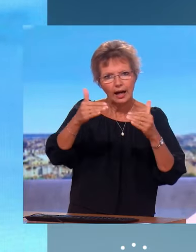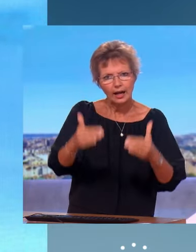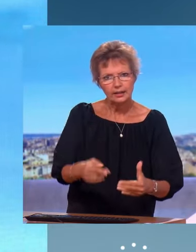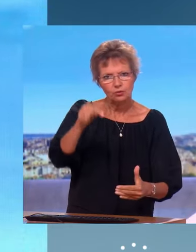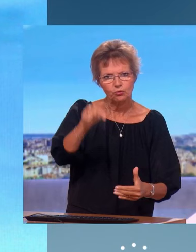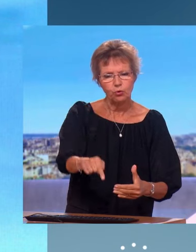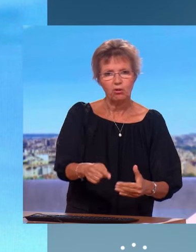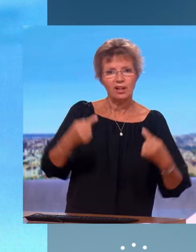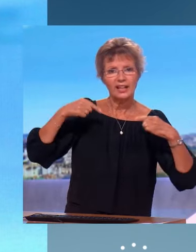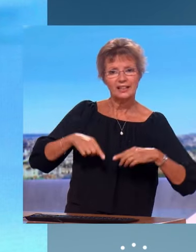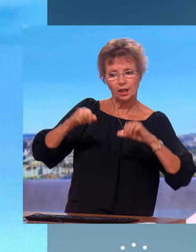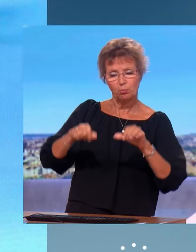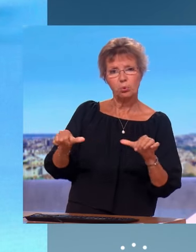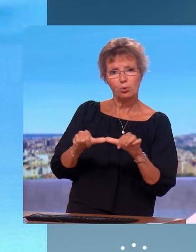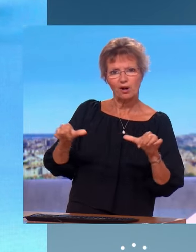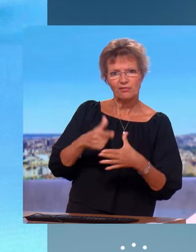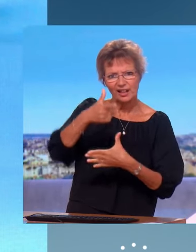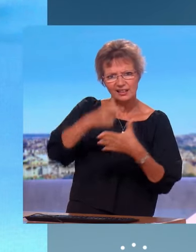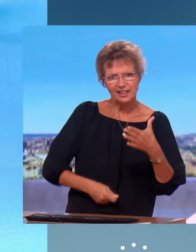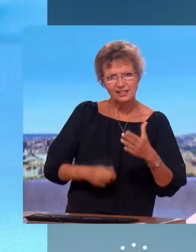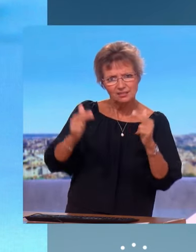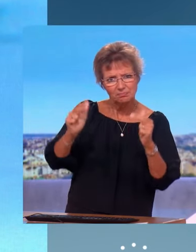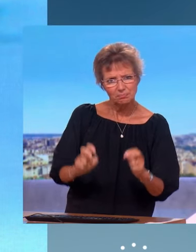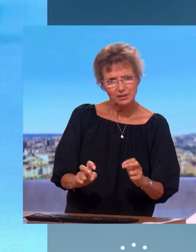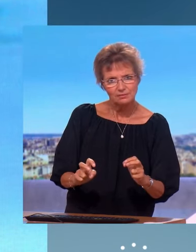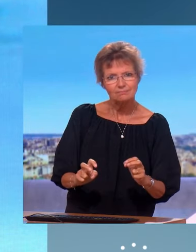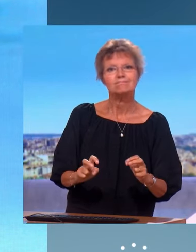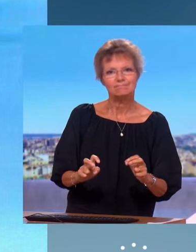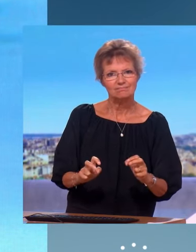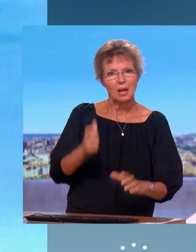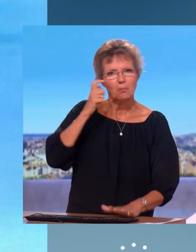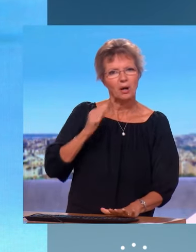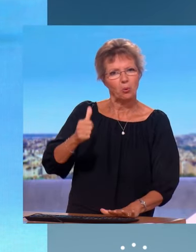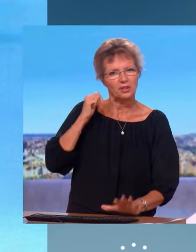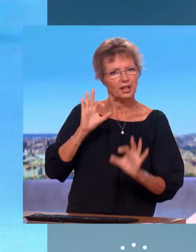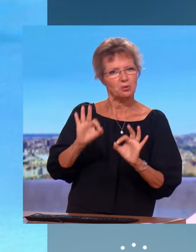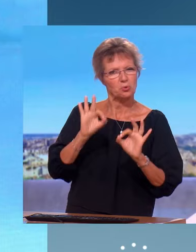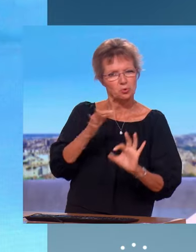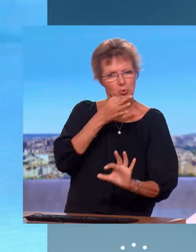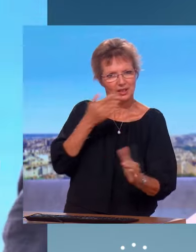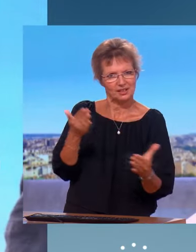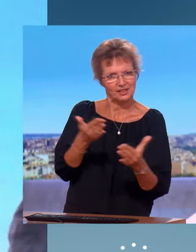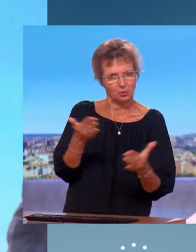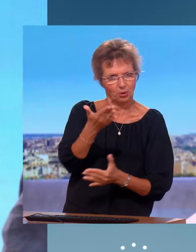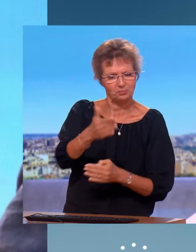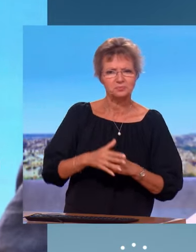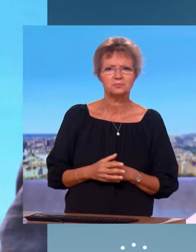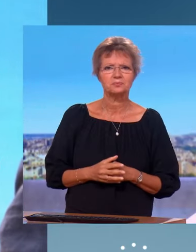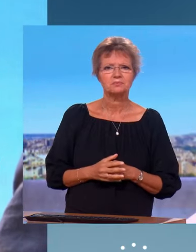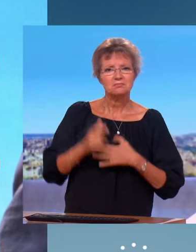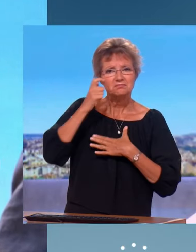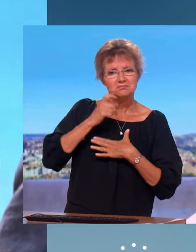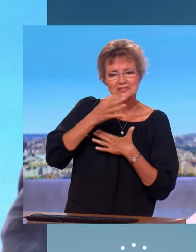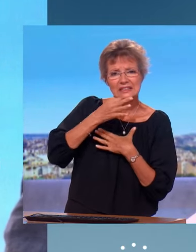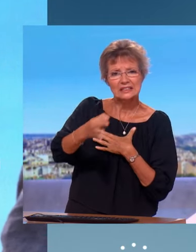baisser les prix de l'essence en jouant sur les taxes qu'il prêvent sur le carburant. Eh bien, il a eu une petite pensée pour vous hier, le chef d'État, ça ne vous a pas C'est juste ça, j'ai vu ça. – En vous rappelant notamment